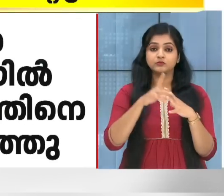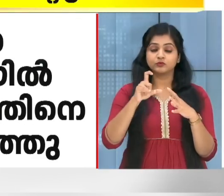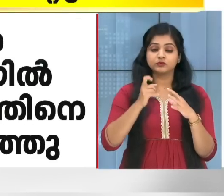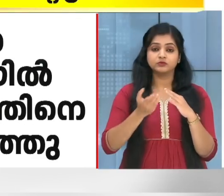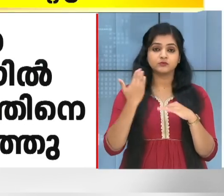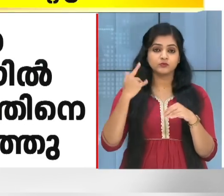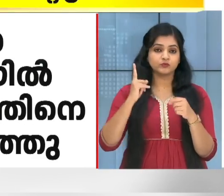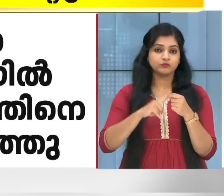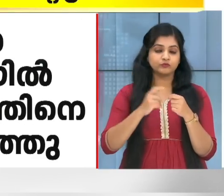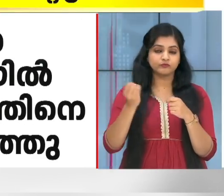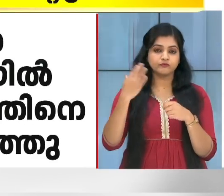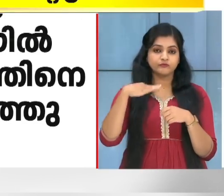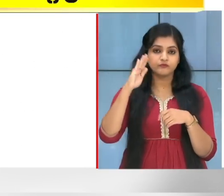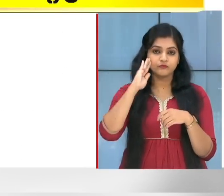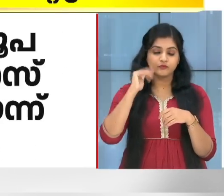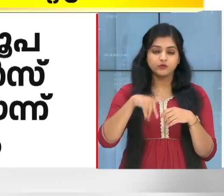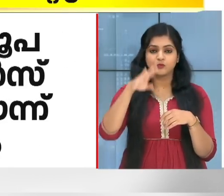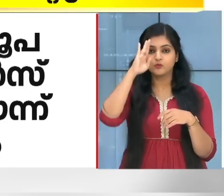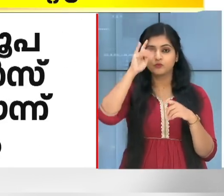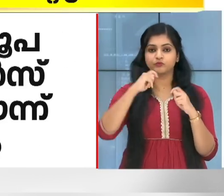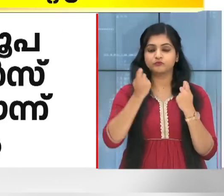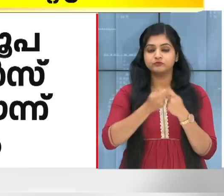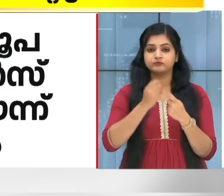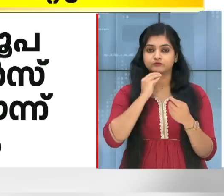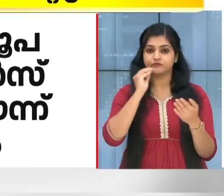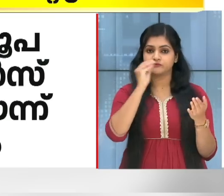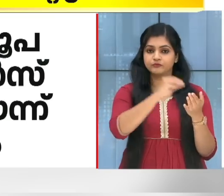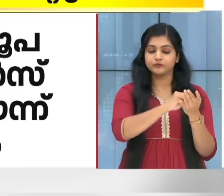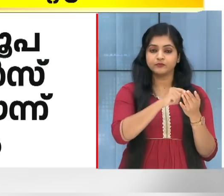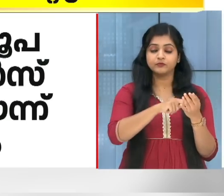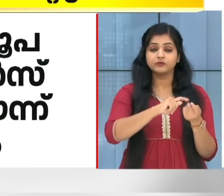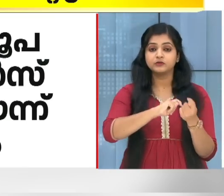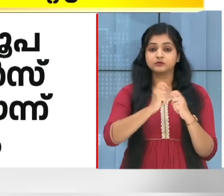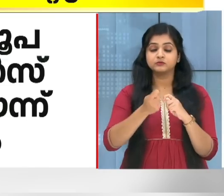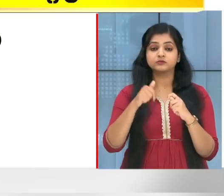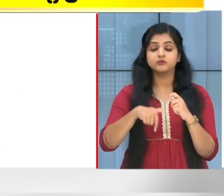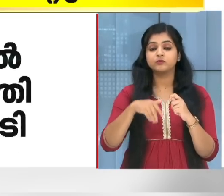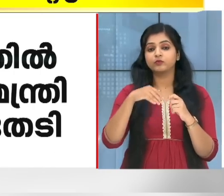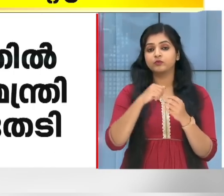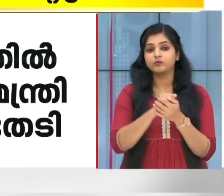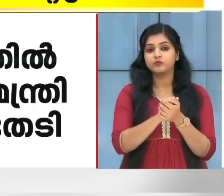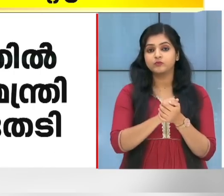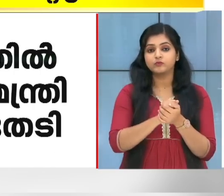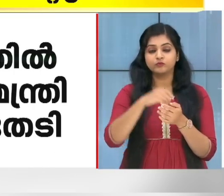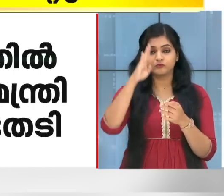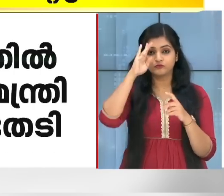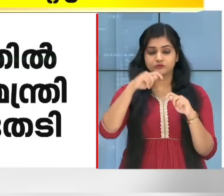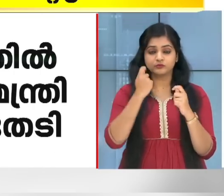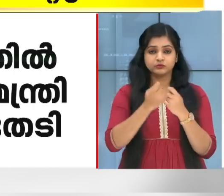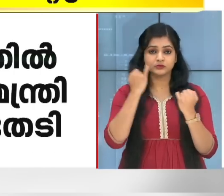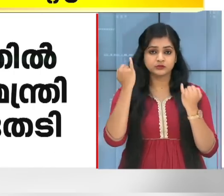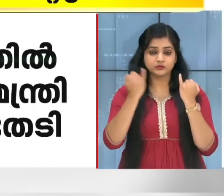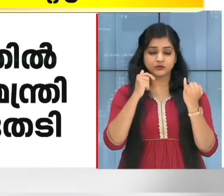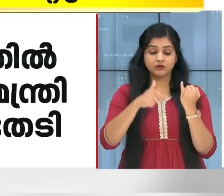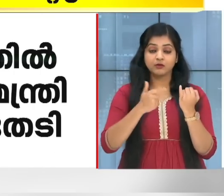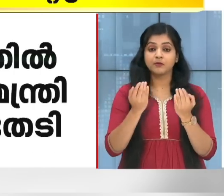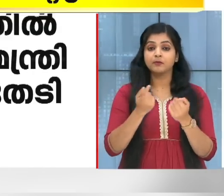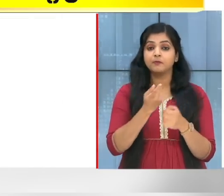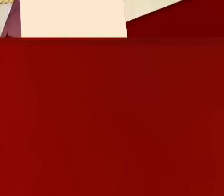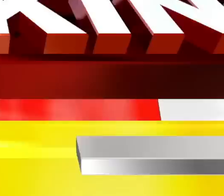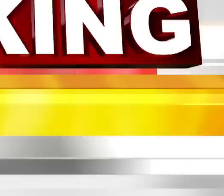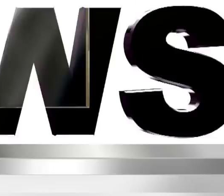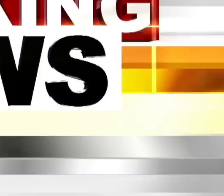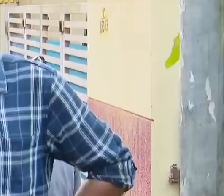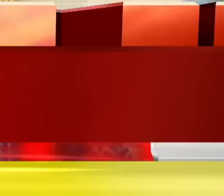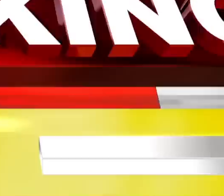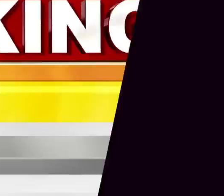തുടർന്ന് തമ്പാനൂർ പോലീസിന് വിവരം കൈമാറി. തമ്പാനൂർ പോലീസ് അത് സ്പെഷ്യൽ ബ്രാഞ്ചിനെ കൊണ്ടടക്കം അന്വേഷിച്ചപ്പോഴാണ് ഇങ്ങനെ നവജാത ശിശുവിനെ വിറ്റ പണത്തിന് വിറ്റ സംഭവം ഉണ്ട് എന്നുള്ള